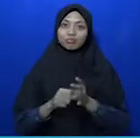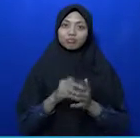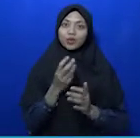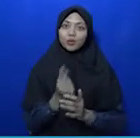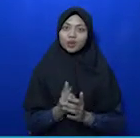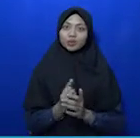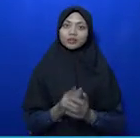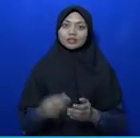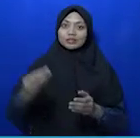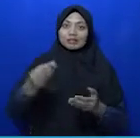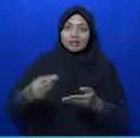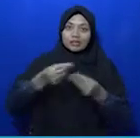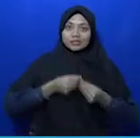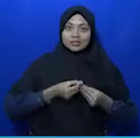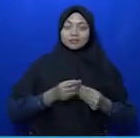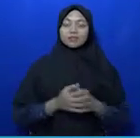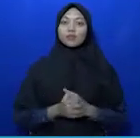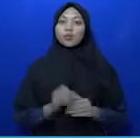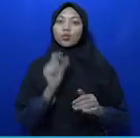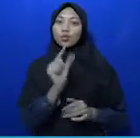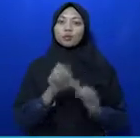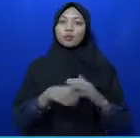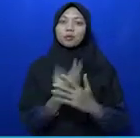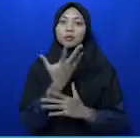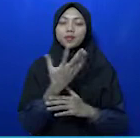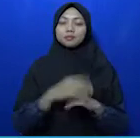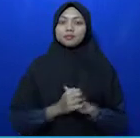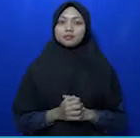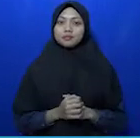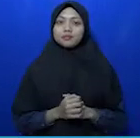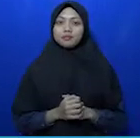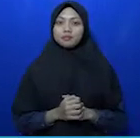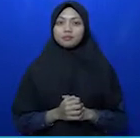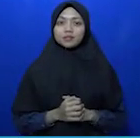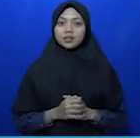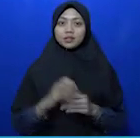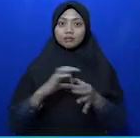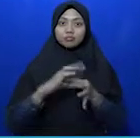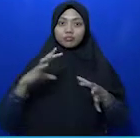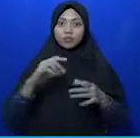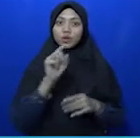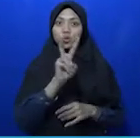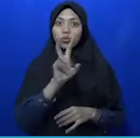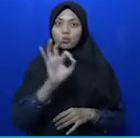mudah. Di PP 23 2010 divestasi kewajibannya hanya 20%.